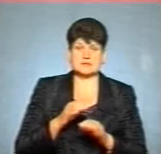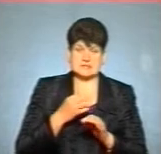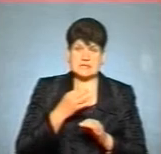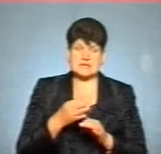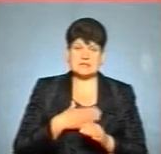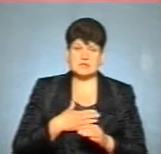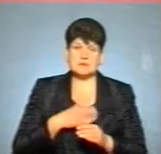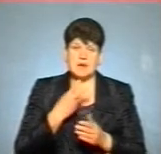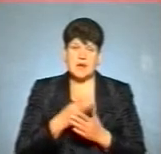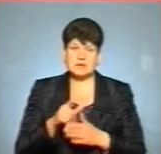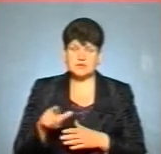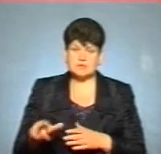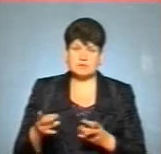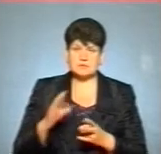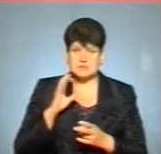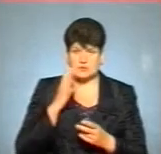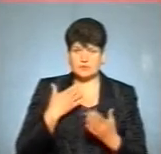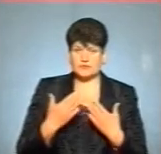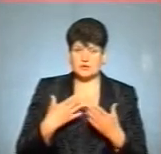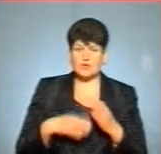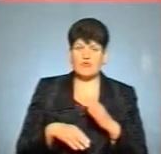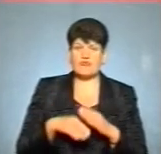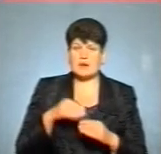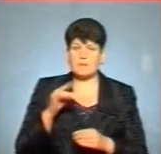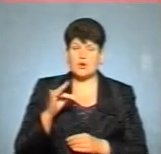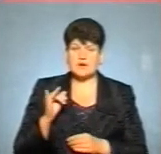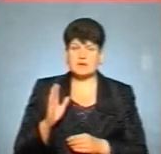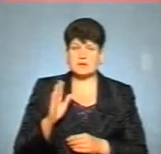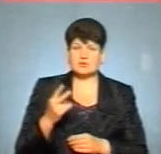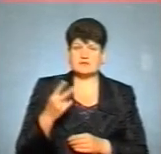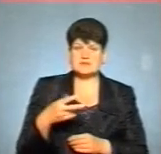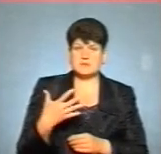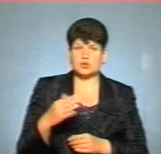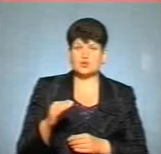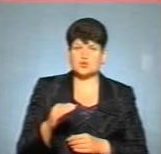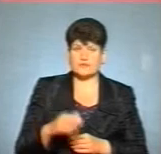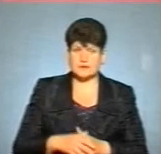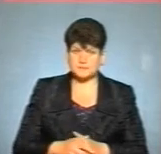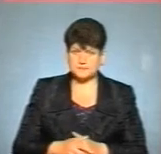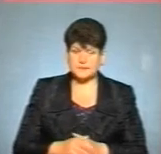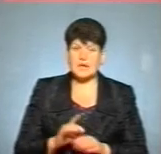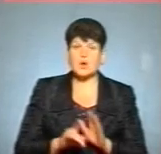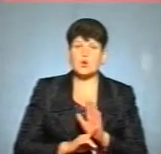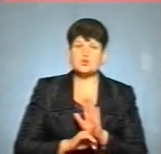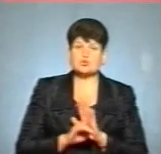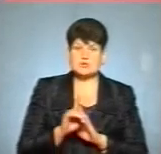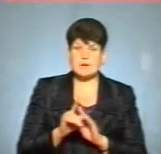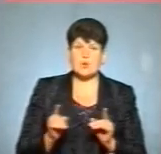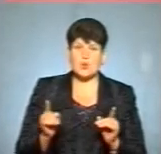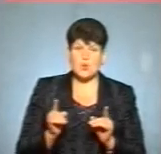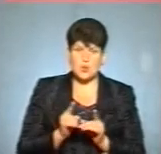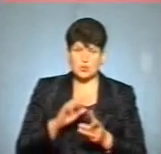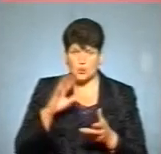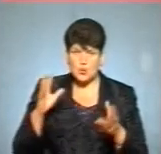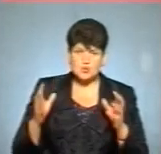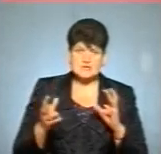важливо зараз серйозно поставитися до майбутнього вибору, який нас очікує 25 жовтня. Розпочнемо із короткого такого